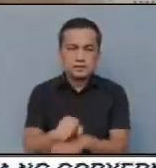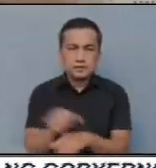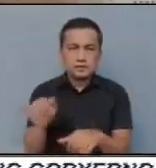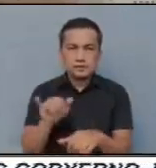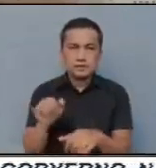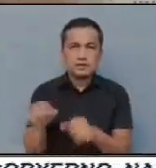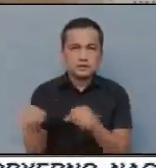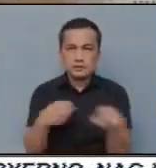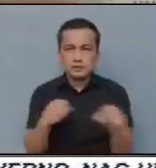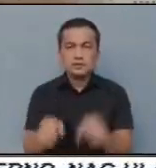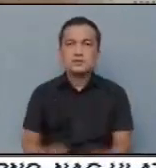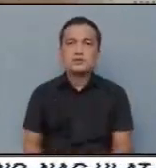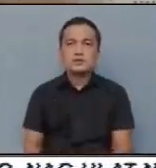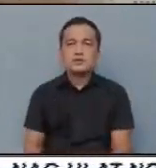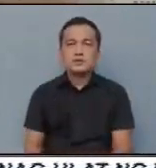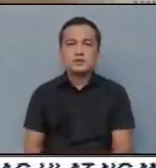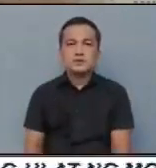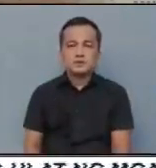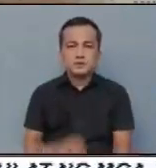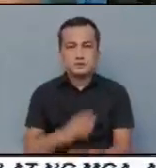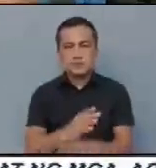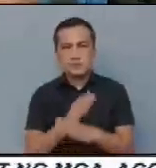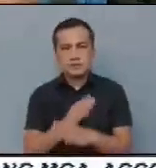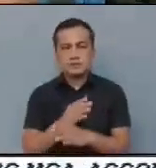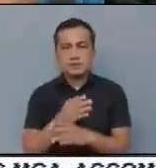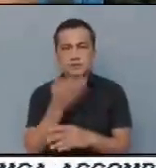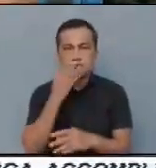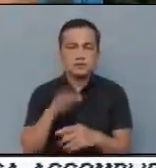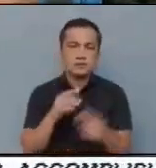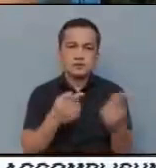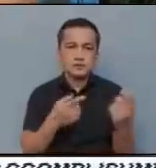po maiwas sa masasamang gawain.